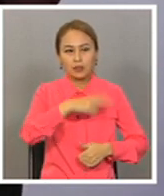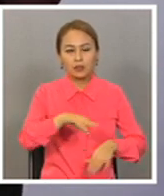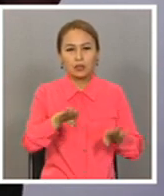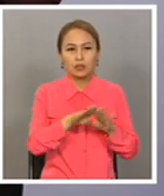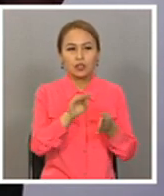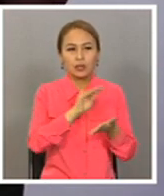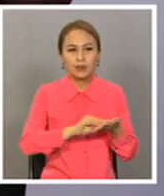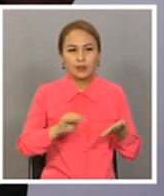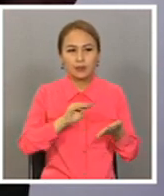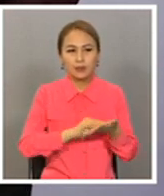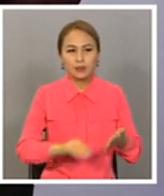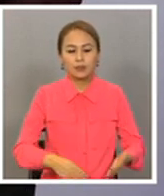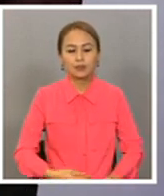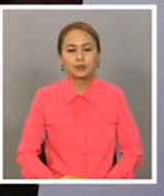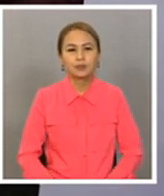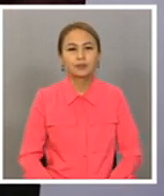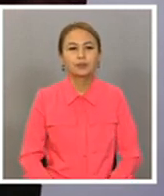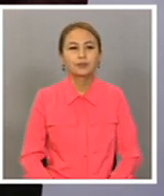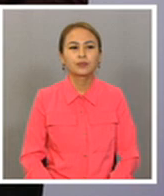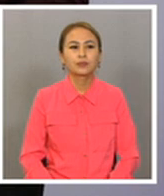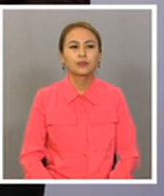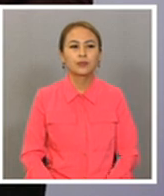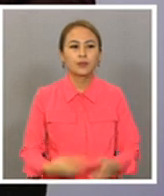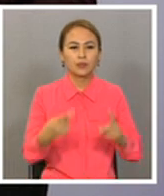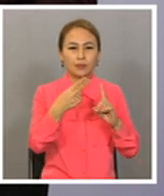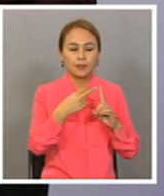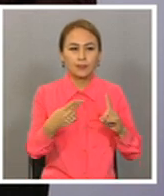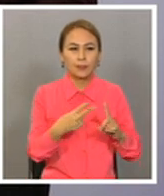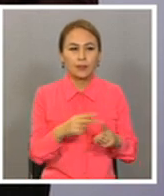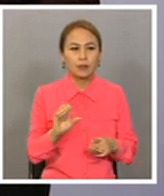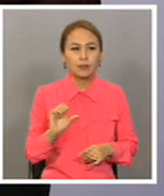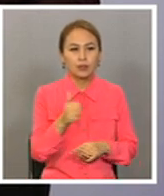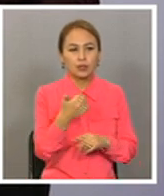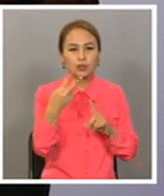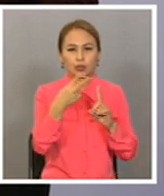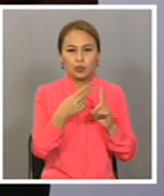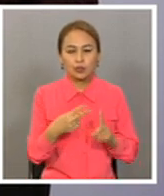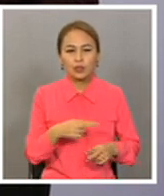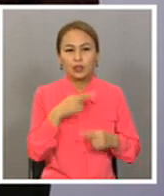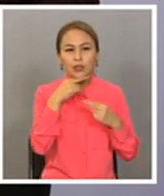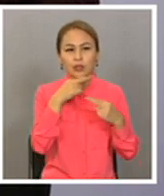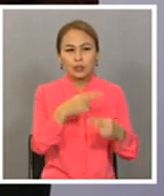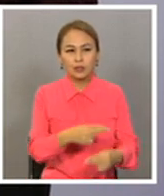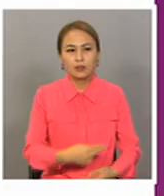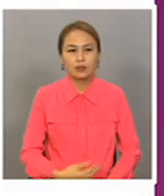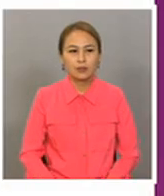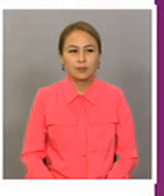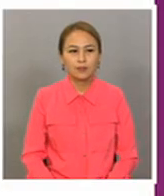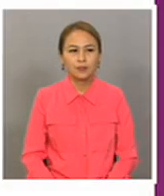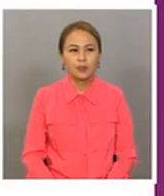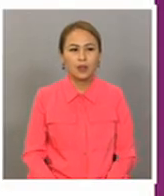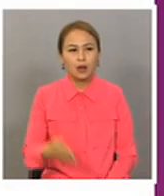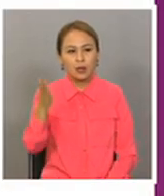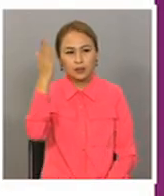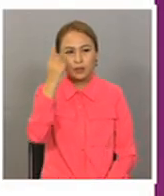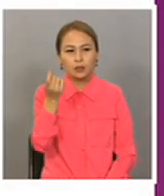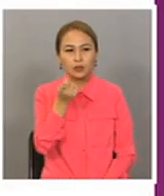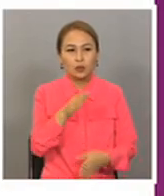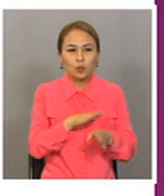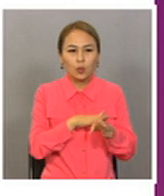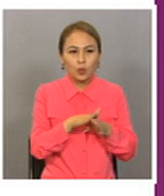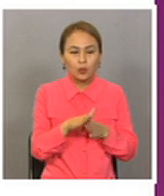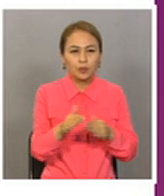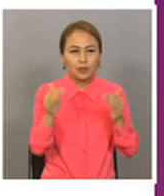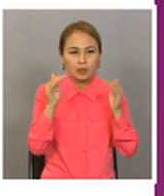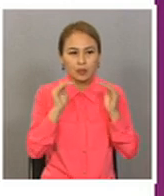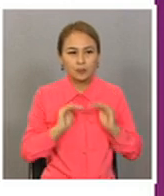көзқарасыңызды жазыңыз. Үзінді, бірінші үзіндіге назар салыңыздар. Бастарын дәнге толған